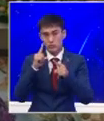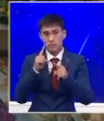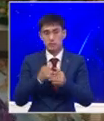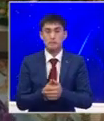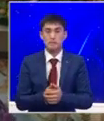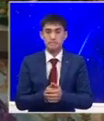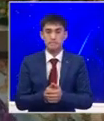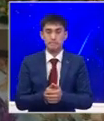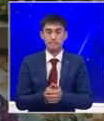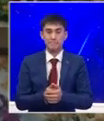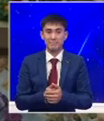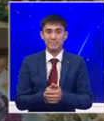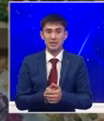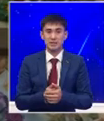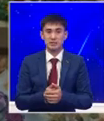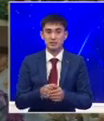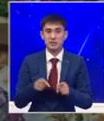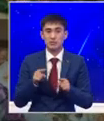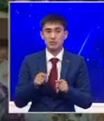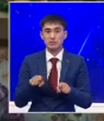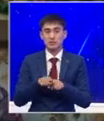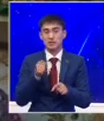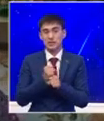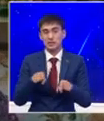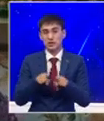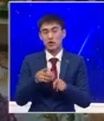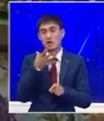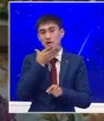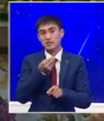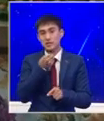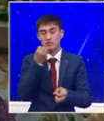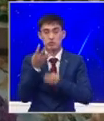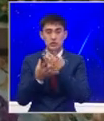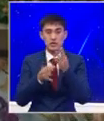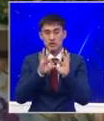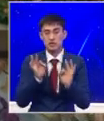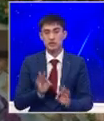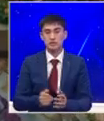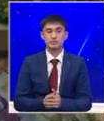ходу. И вот мы придумали сделать такой красивый осенний букет.